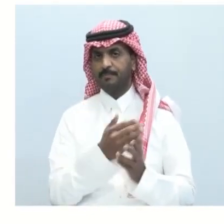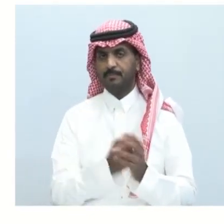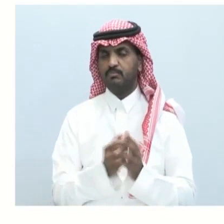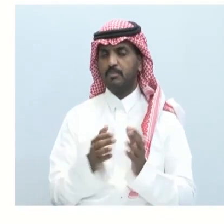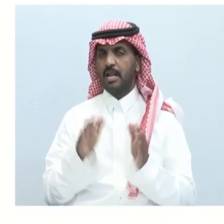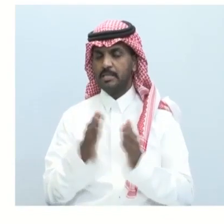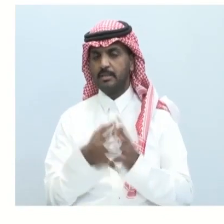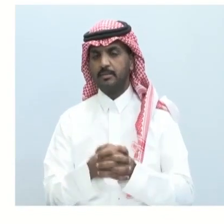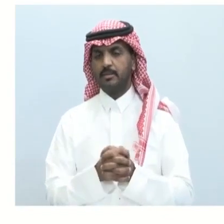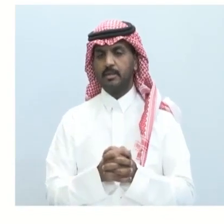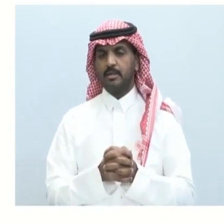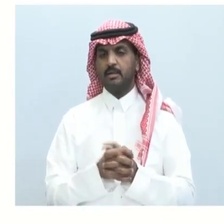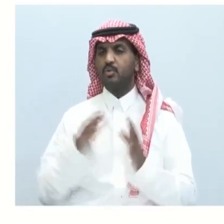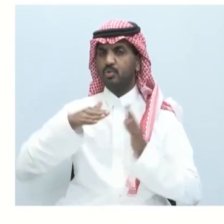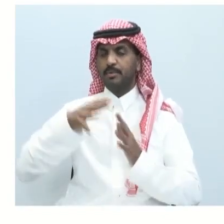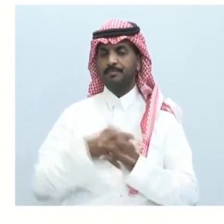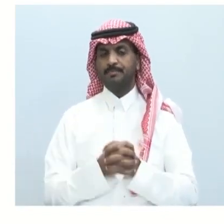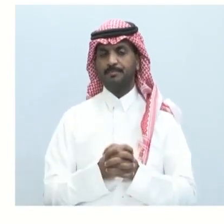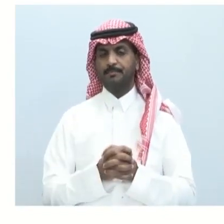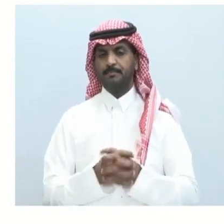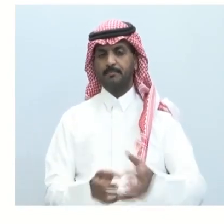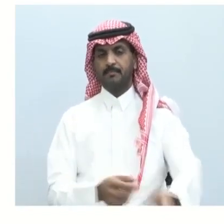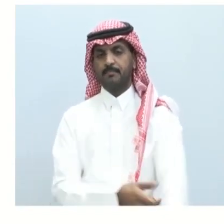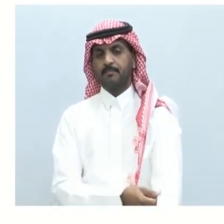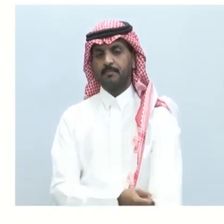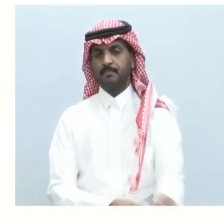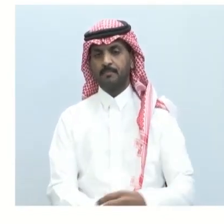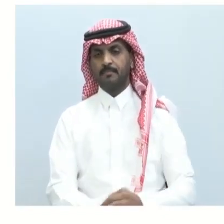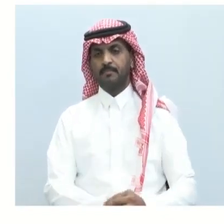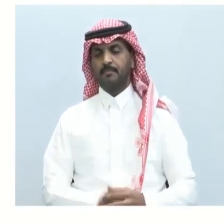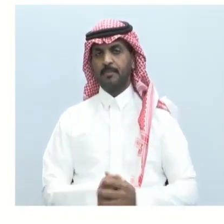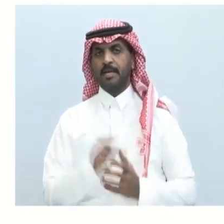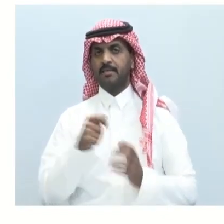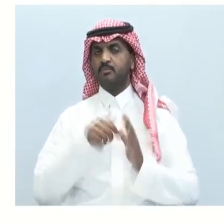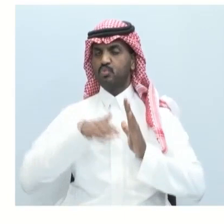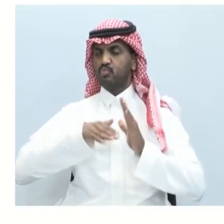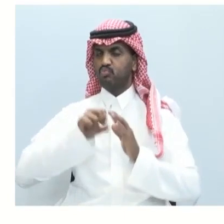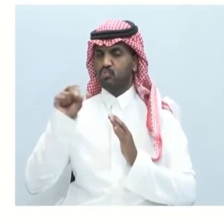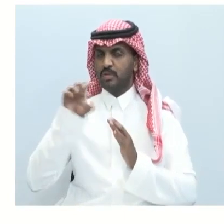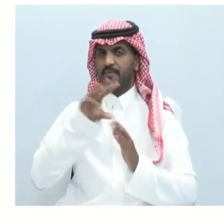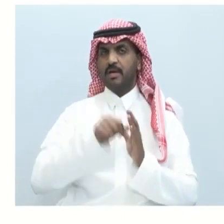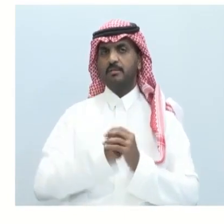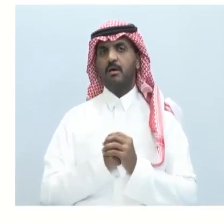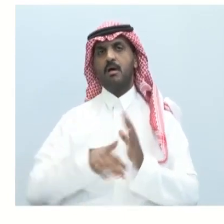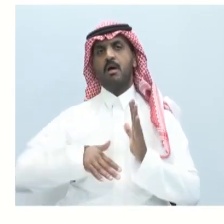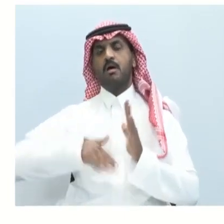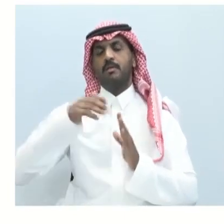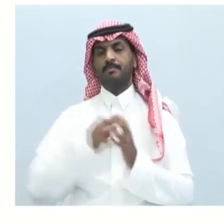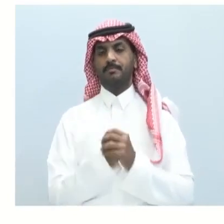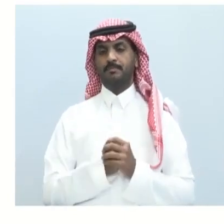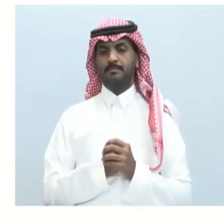ثم الاصغر ماذا الرتبه اذا هذه مصنفات اعلى كما تعرفنا عليها قبل قليل